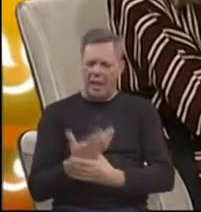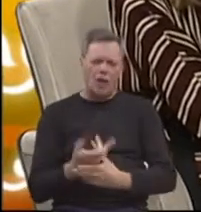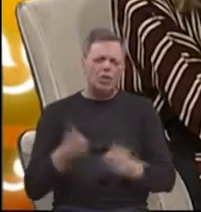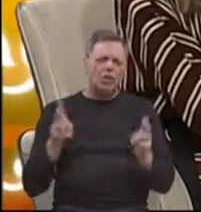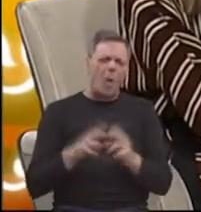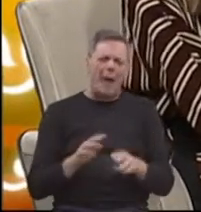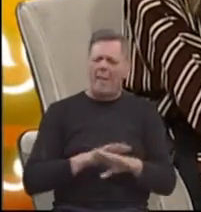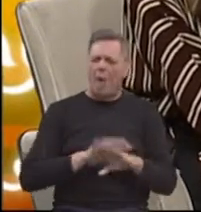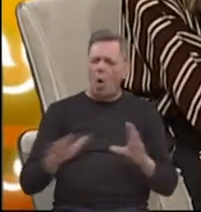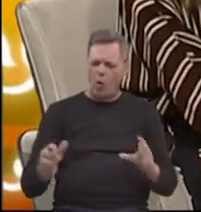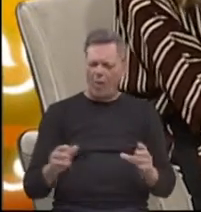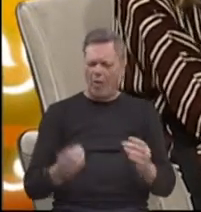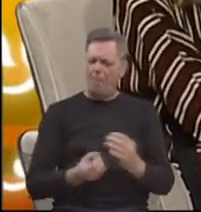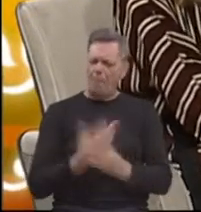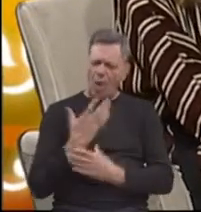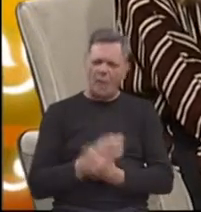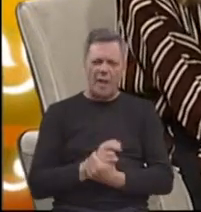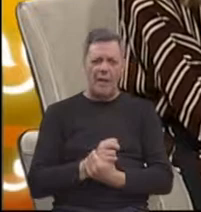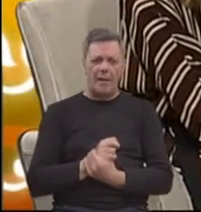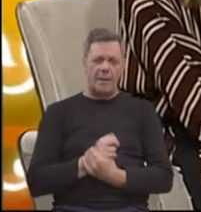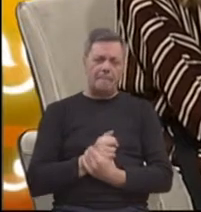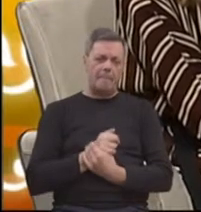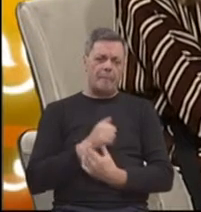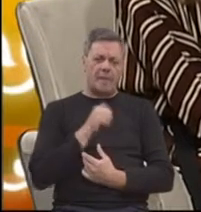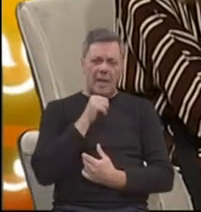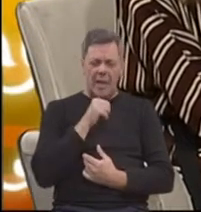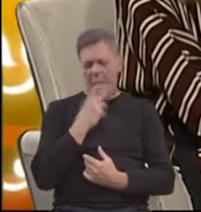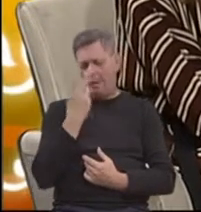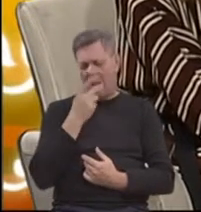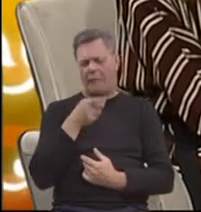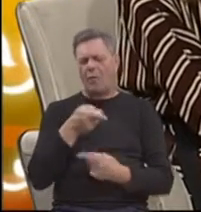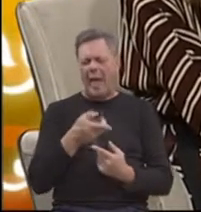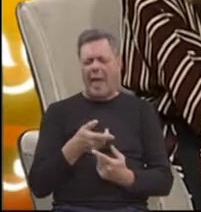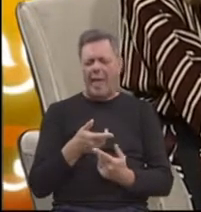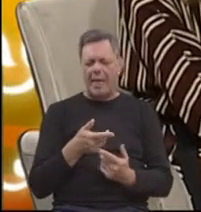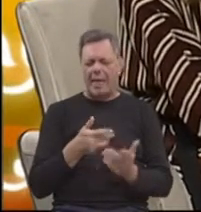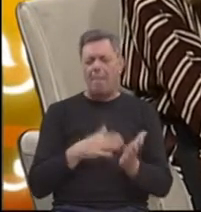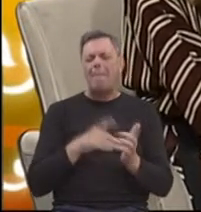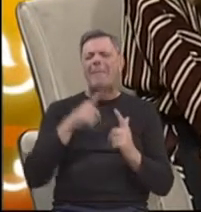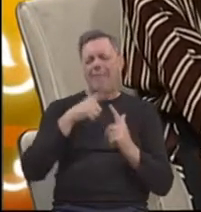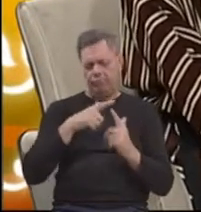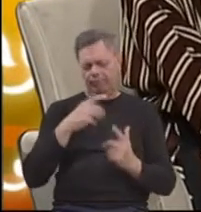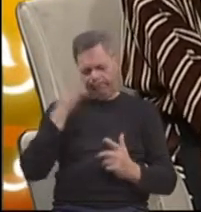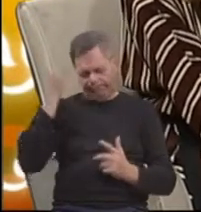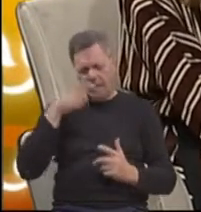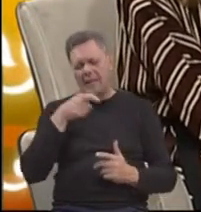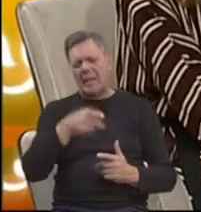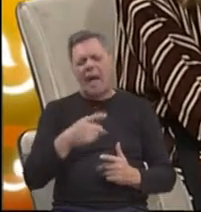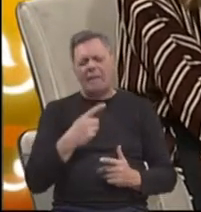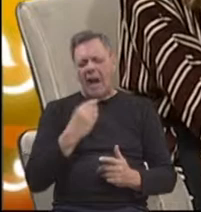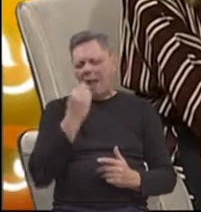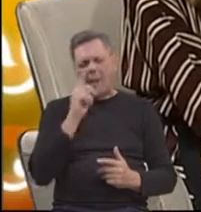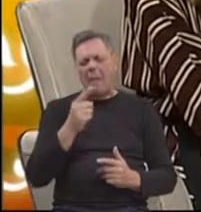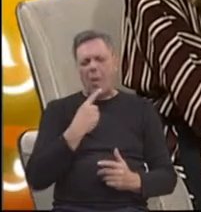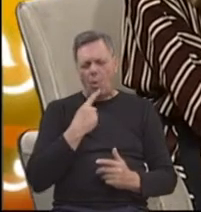manje nekakvih gotovih prehrambenih proizvoda i definitivno taj nekakav mit o tome da takva prehrana nije ukusna,